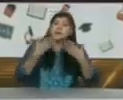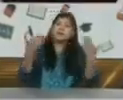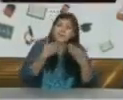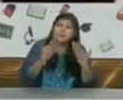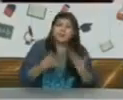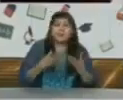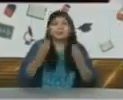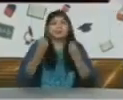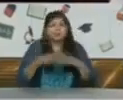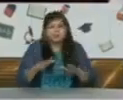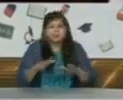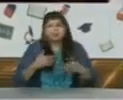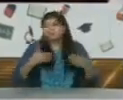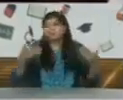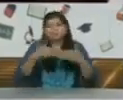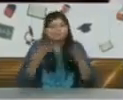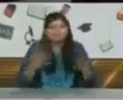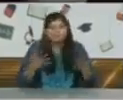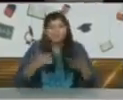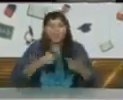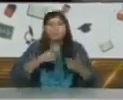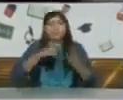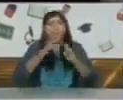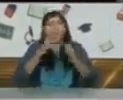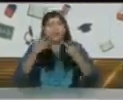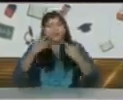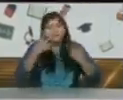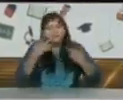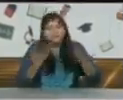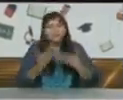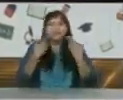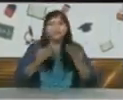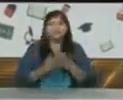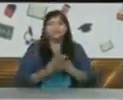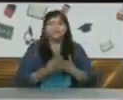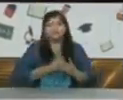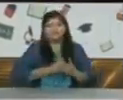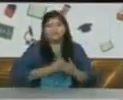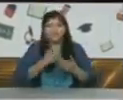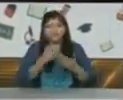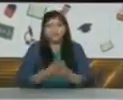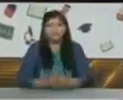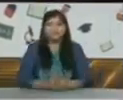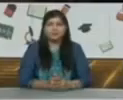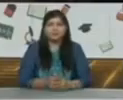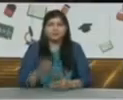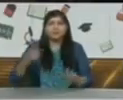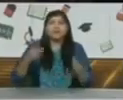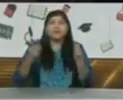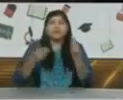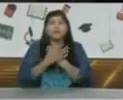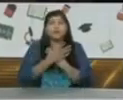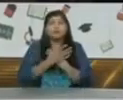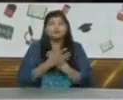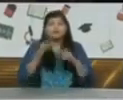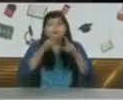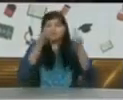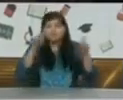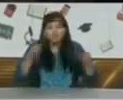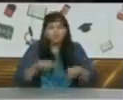बार छोड़ना पड़ रहा है और मुझे भी एक नए फॉर्मेट में